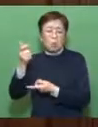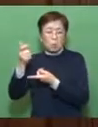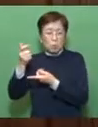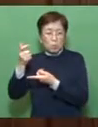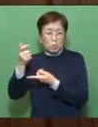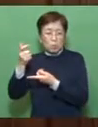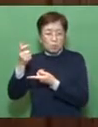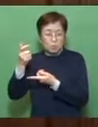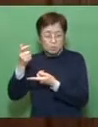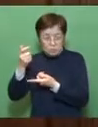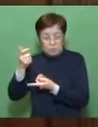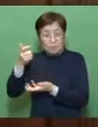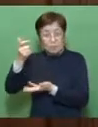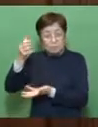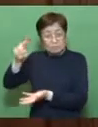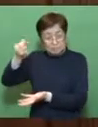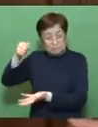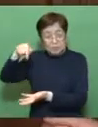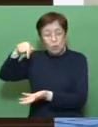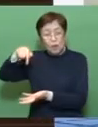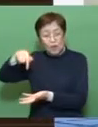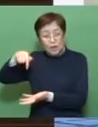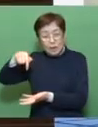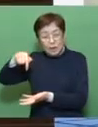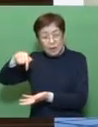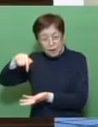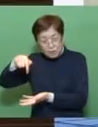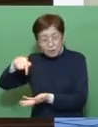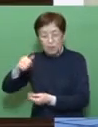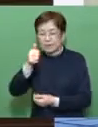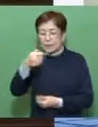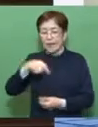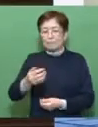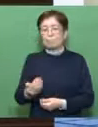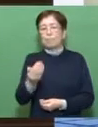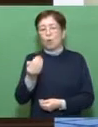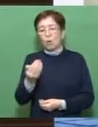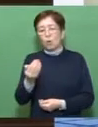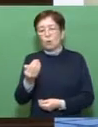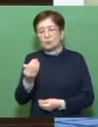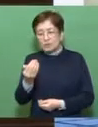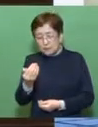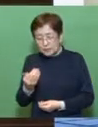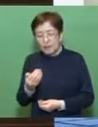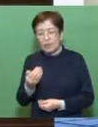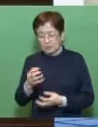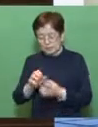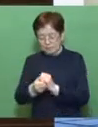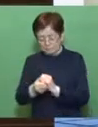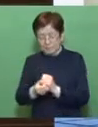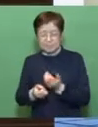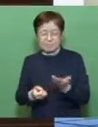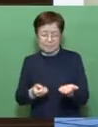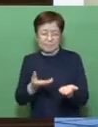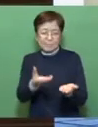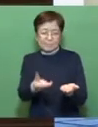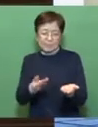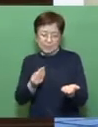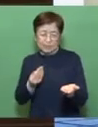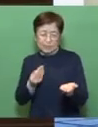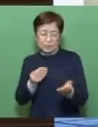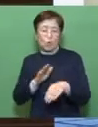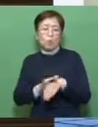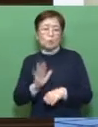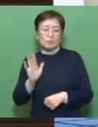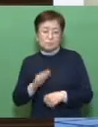でき高まったわけですねうんそれを担保にして発行するのが対手